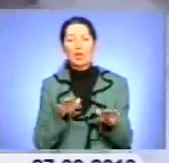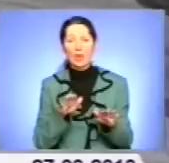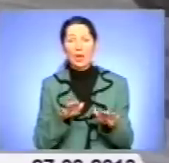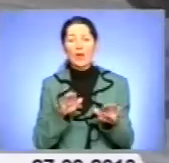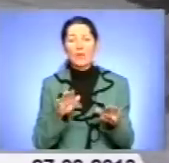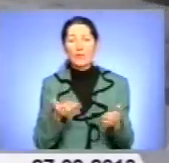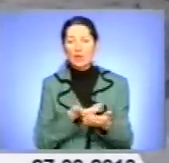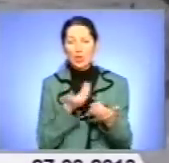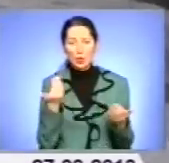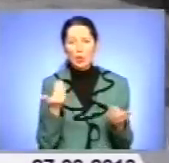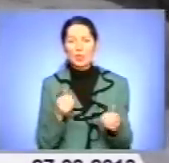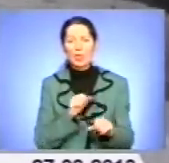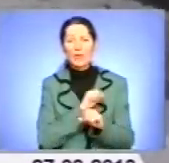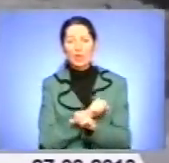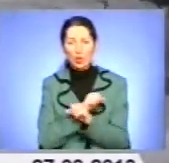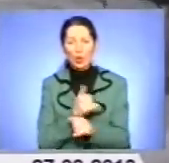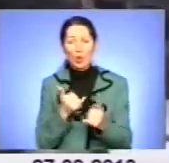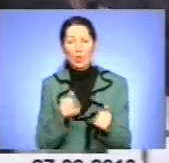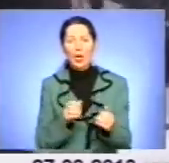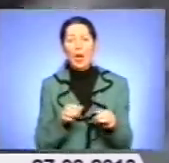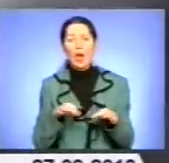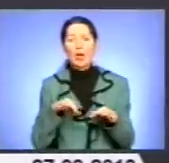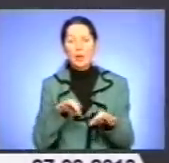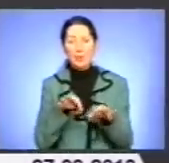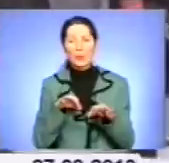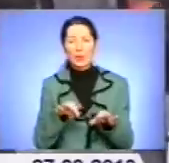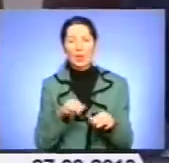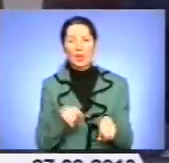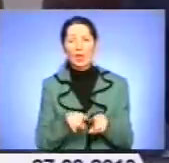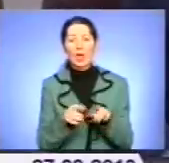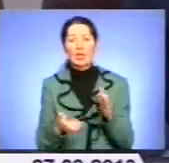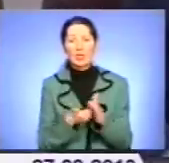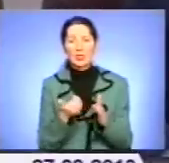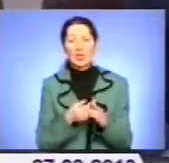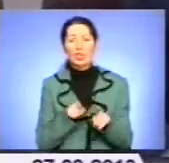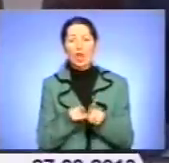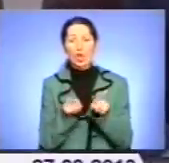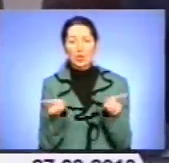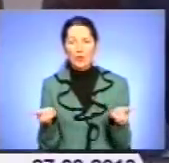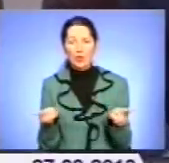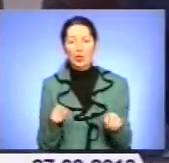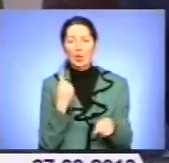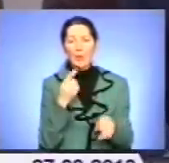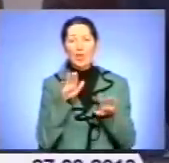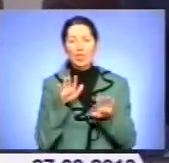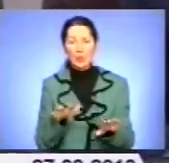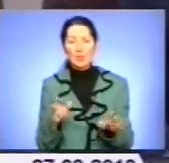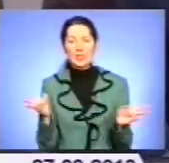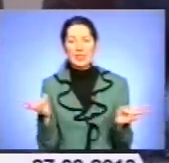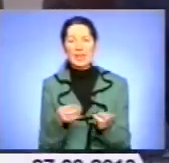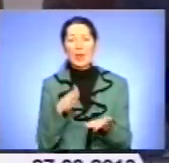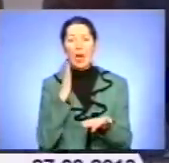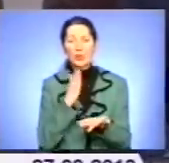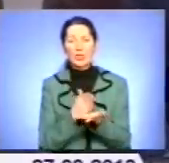транзитних вантажівок, нормальної кільцевої дороги та нестачі розв'язок. На перше місце треба